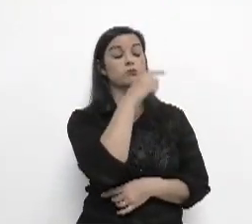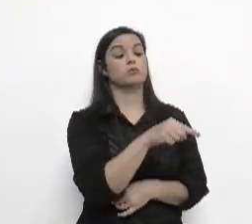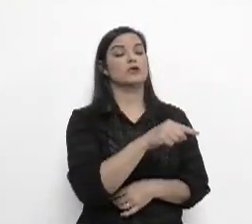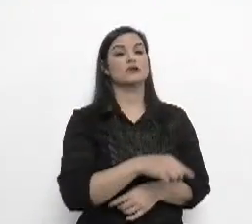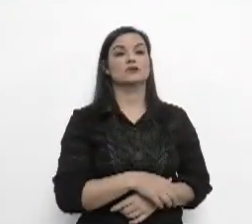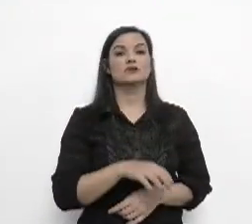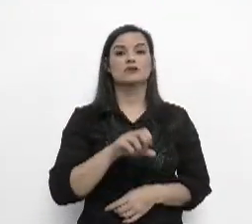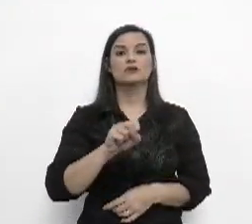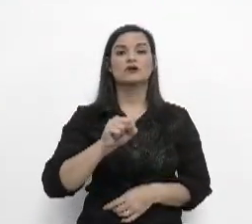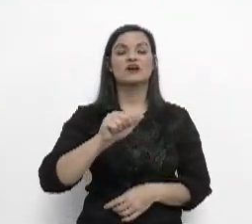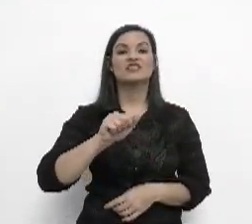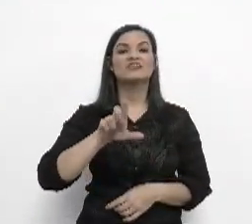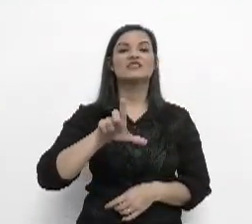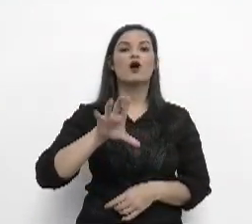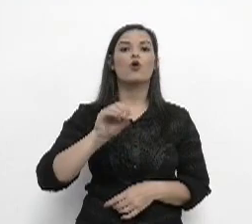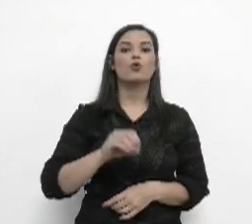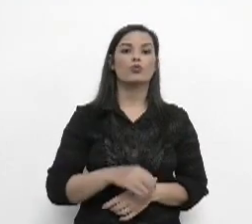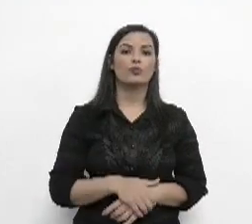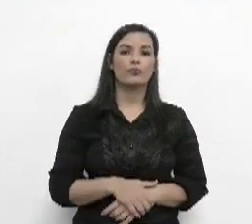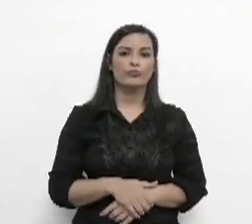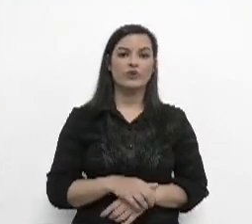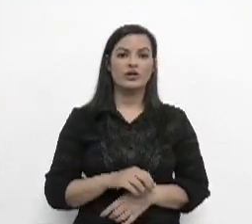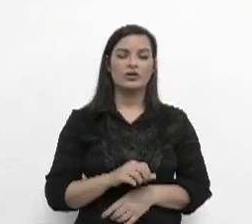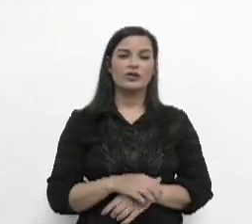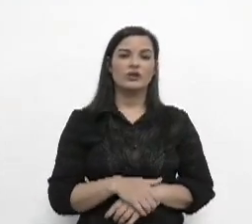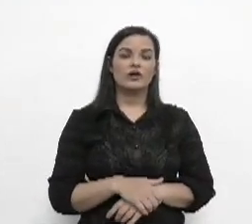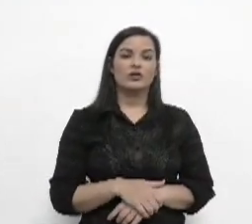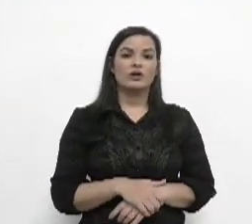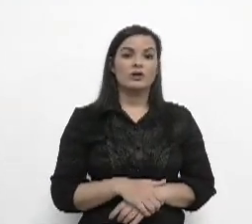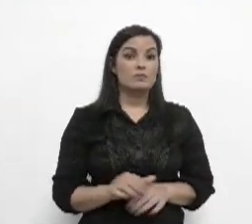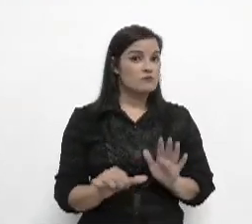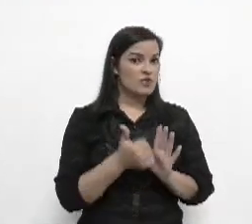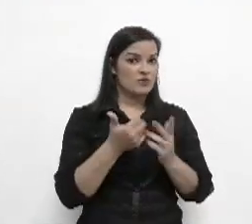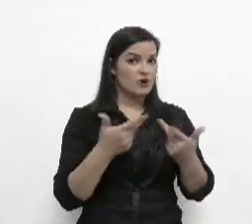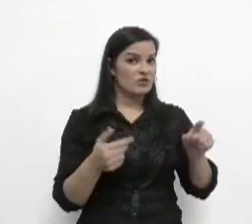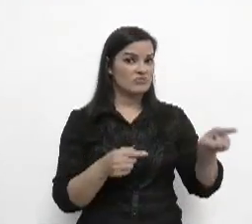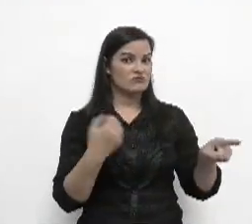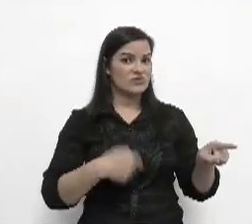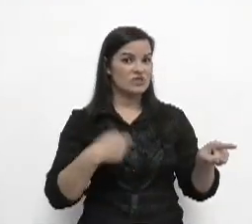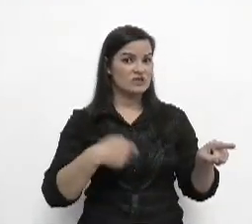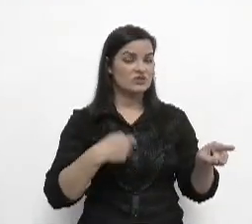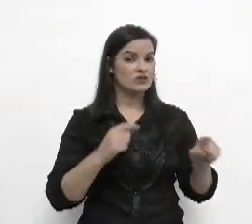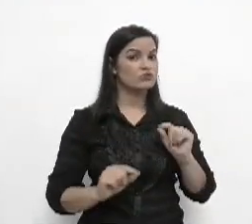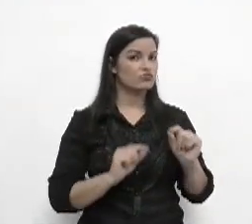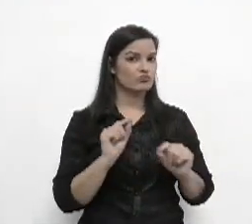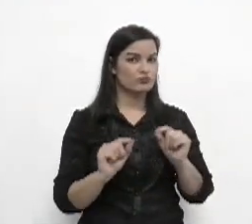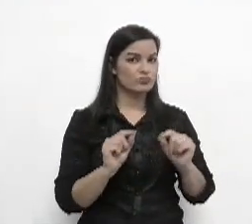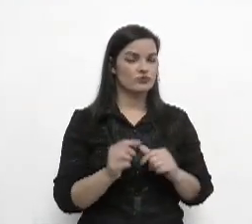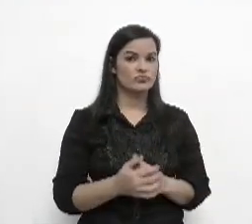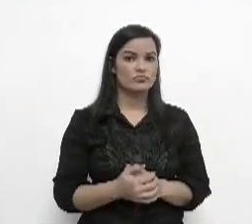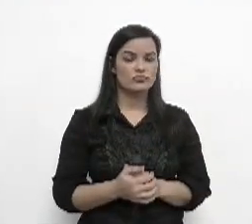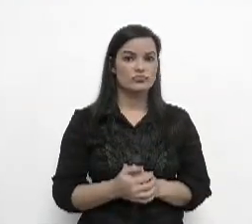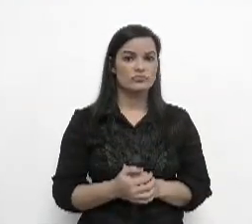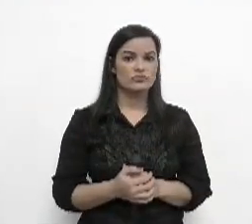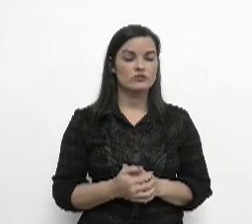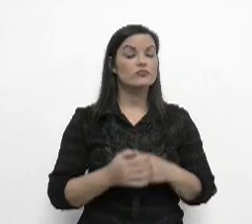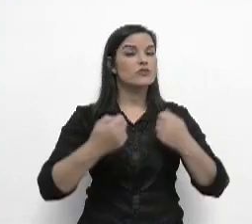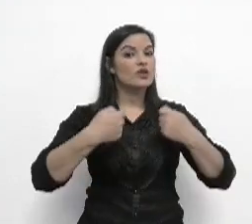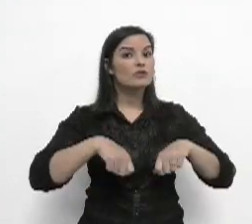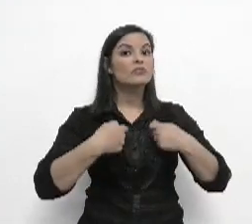있습니다. A primeira coisa que Saulo precisava, 그것은 지금까지 사울의 삶을 예수님이 단절시킬 필요가 있었던 것 때문입니다.